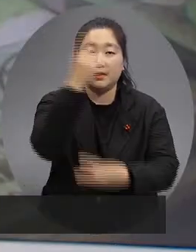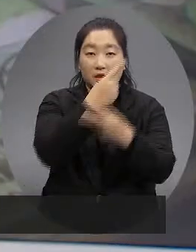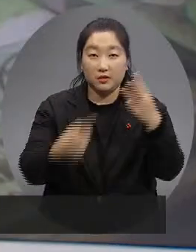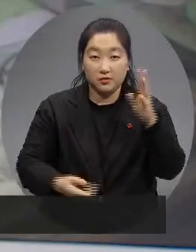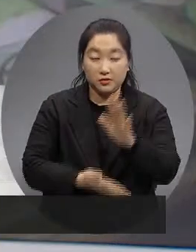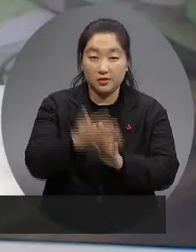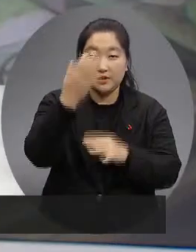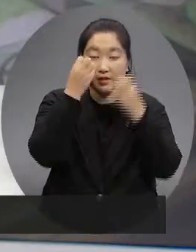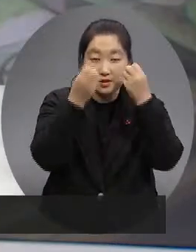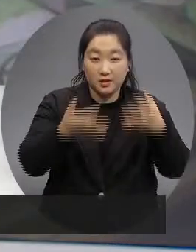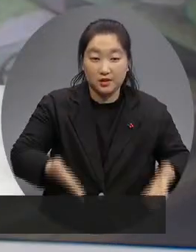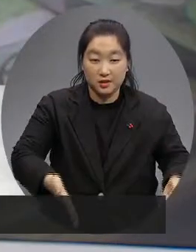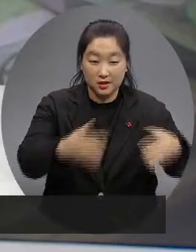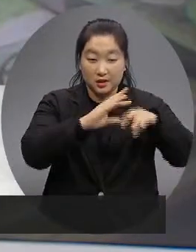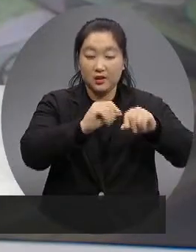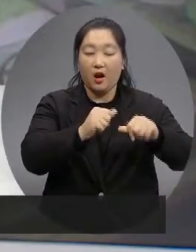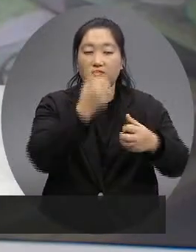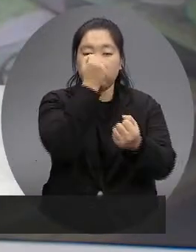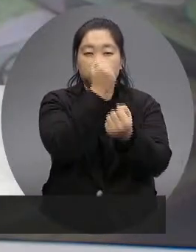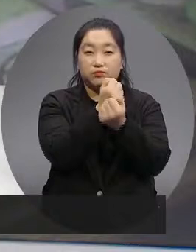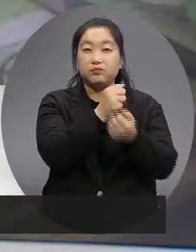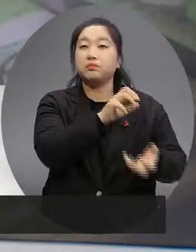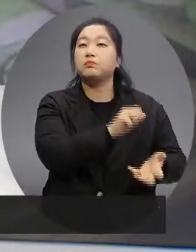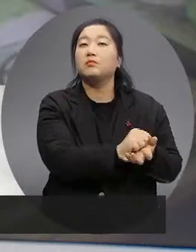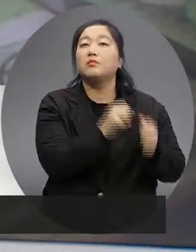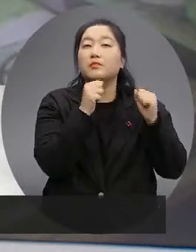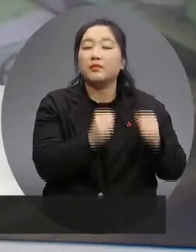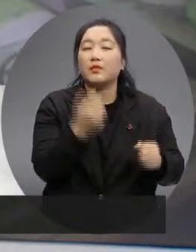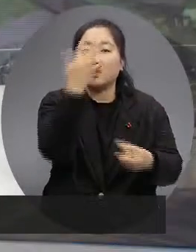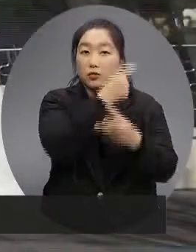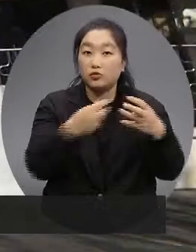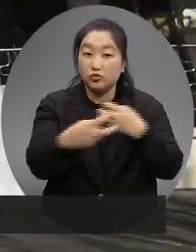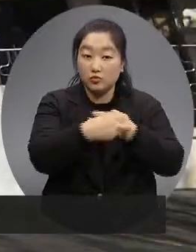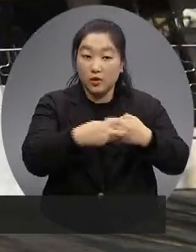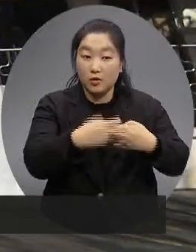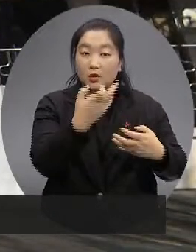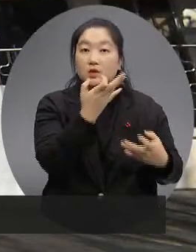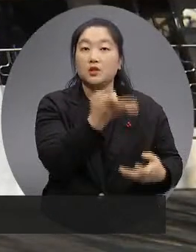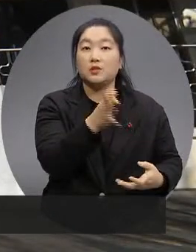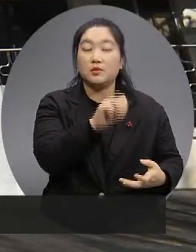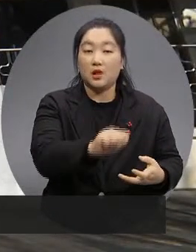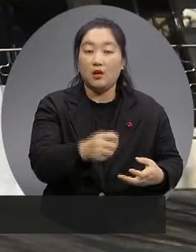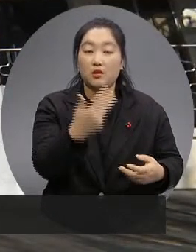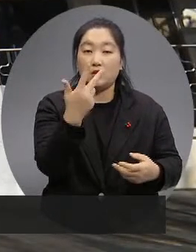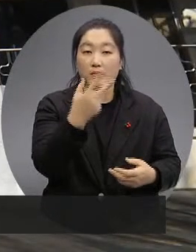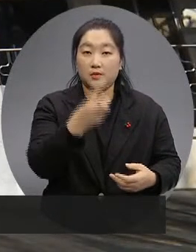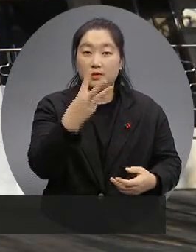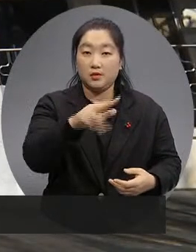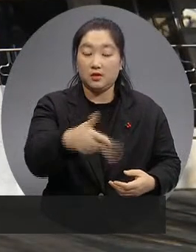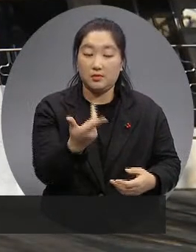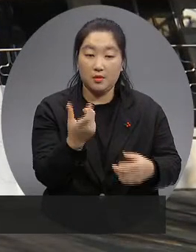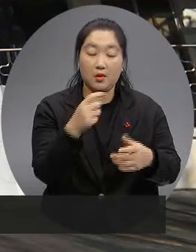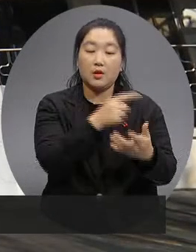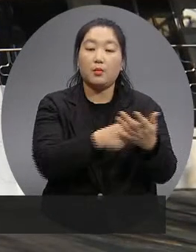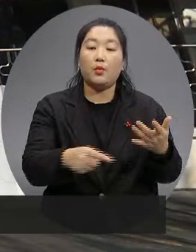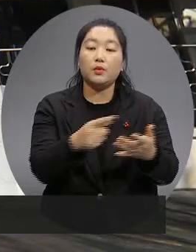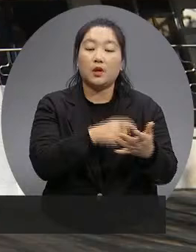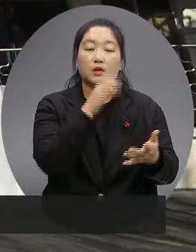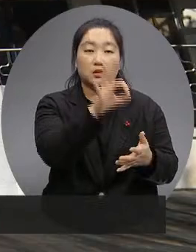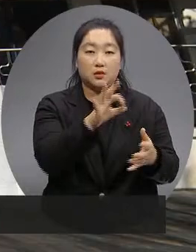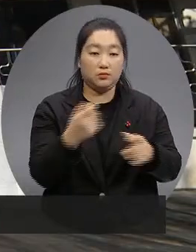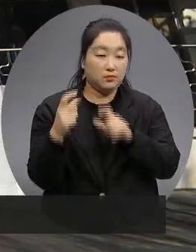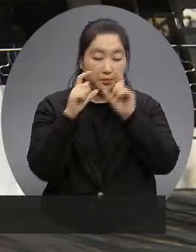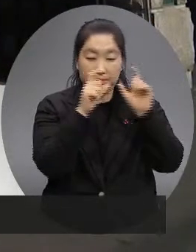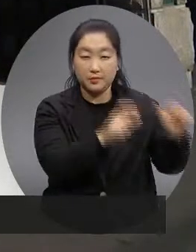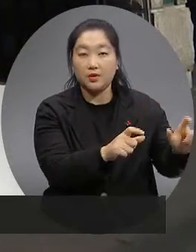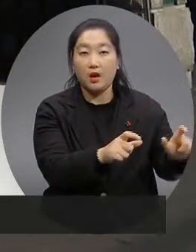청주시가 신청사 부지를 무단 점유 중인 청주병원에 14억 3,700만 원의 변상금을 부과했습니다.